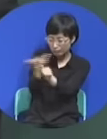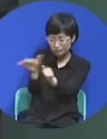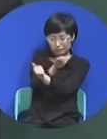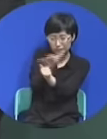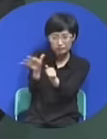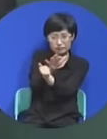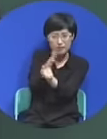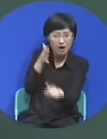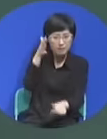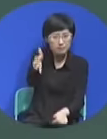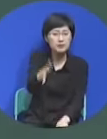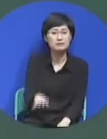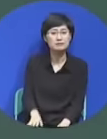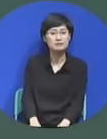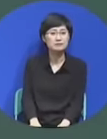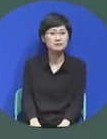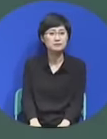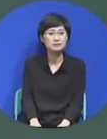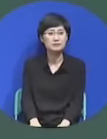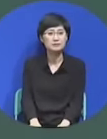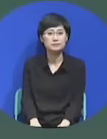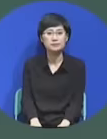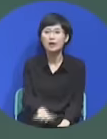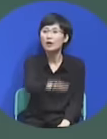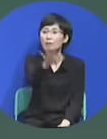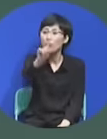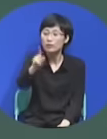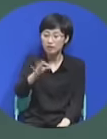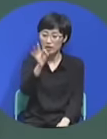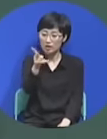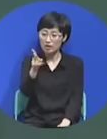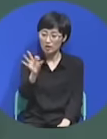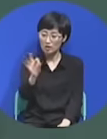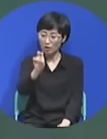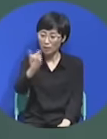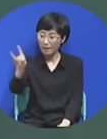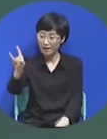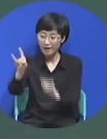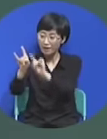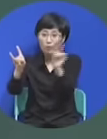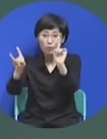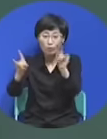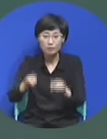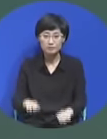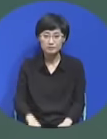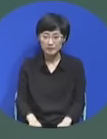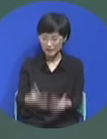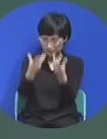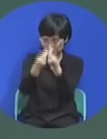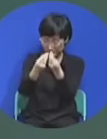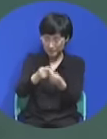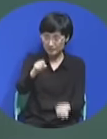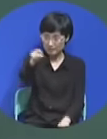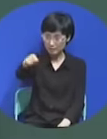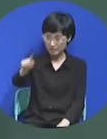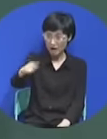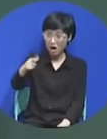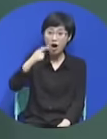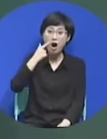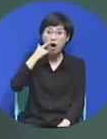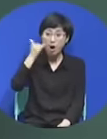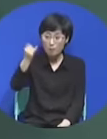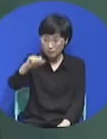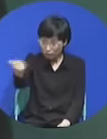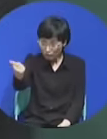灵活灵媒 여러분의죽은돌아가신뭐죽은어머니를만나게주겠다 也就是让你会遇见